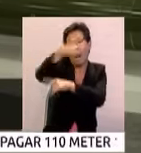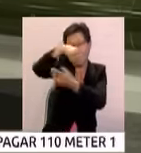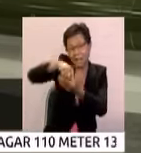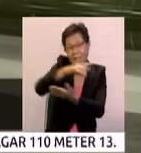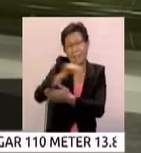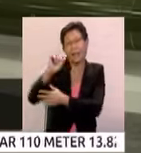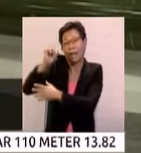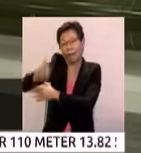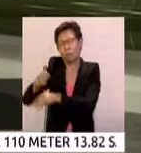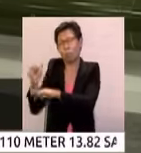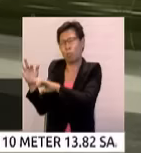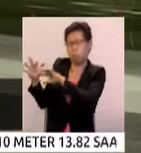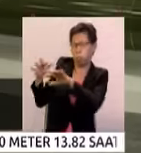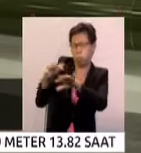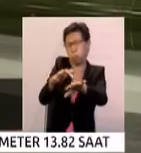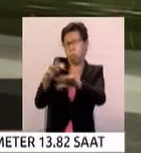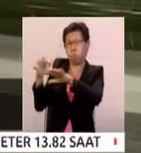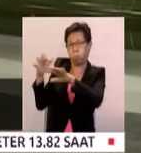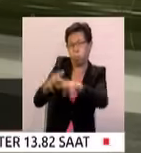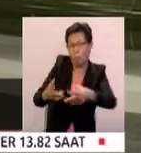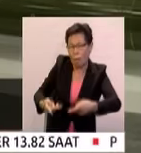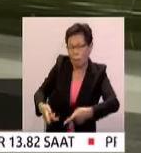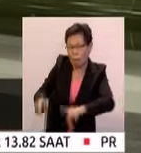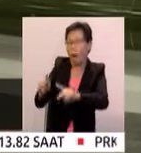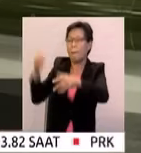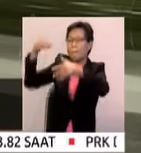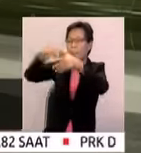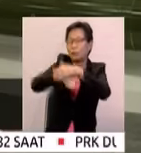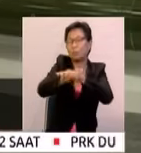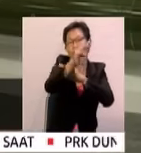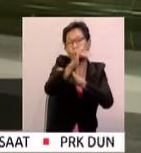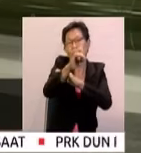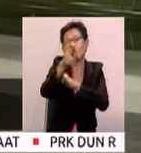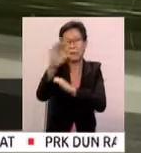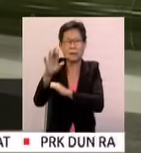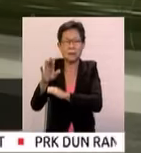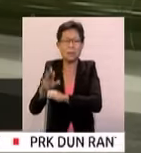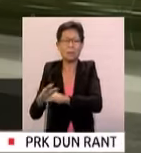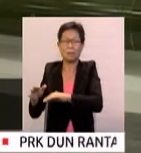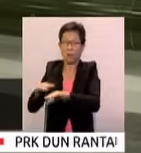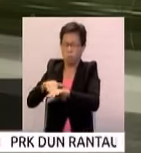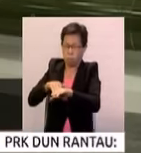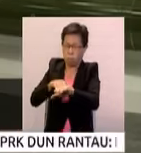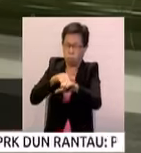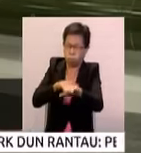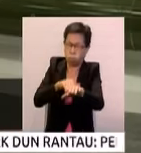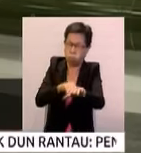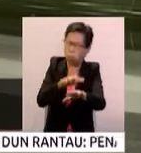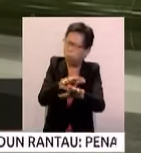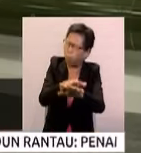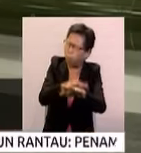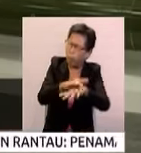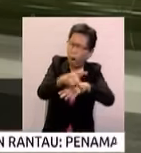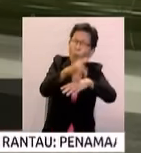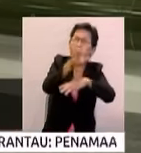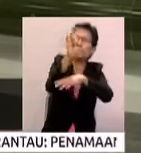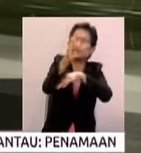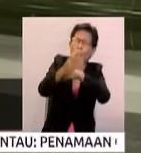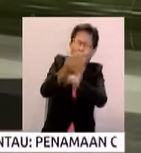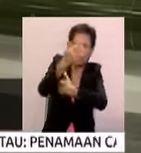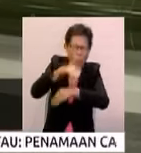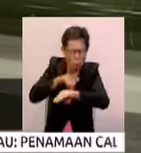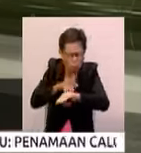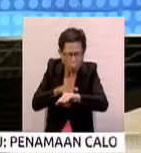dan esok orang ramai berpeluang memasuki MIEC, trafik menuju ke sini sesak seawal 7